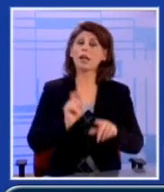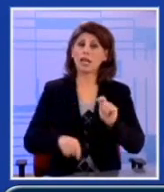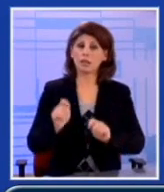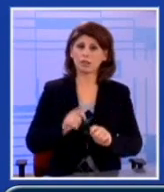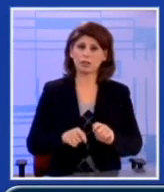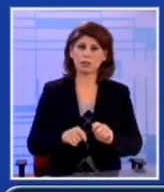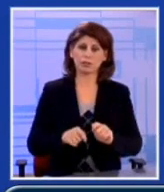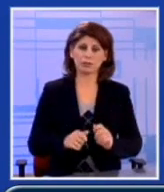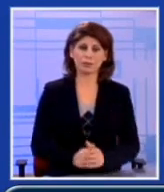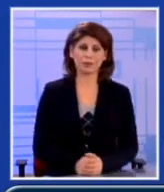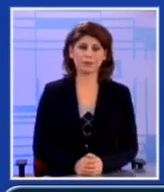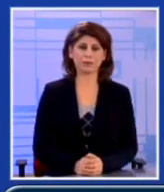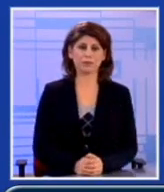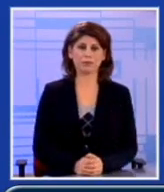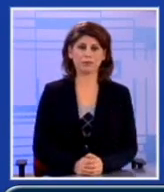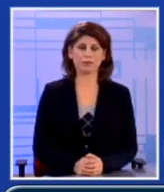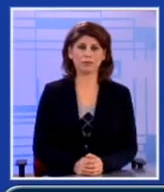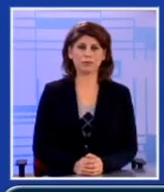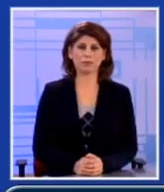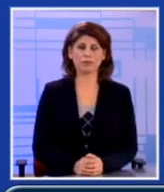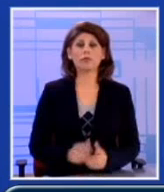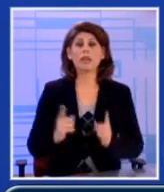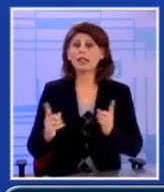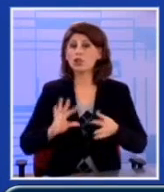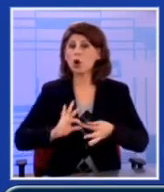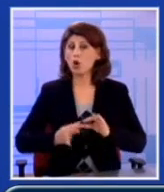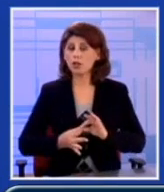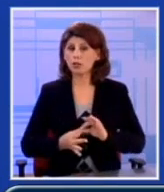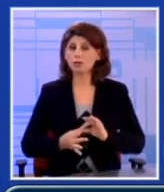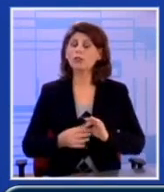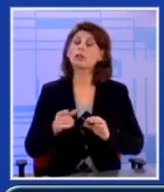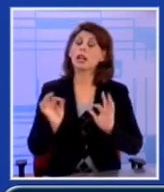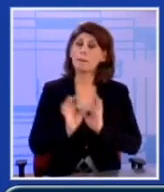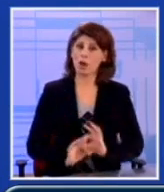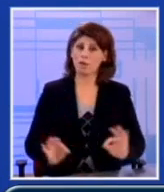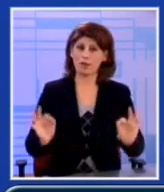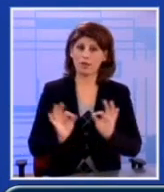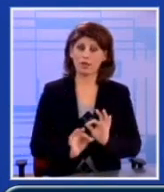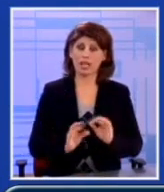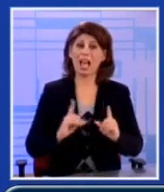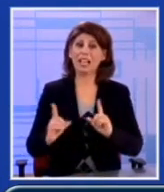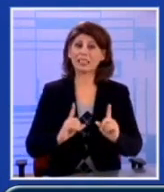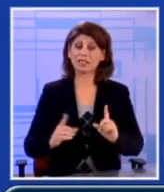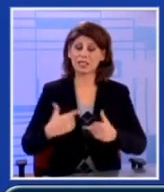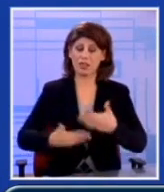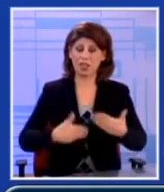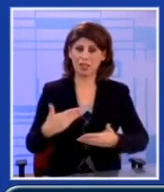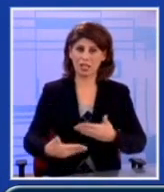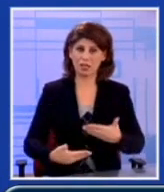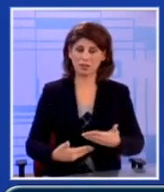συγκροτηθεί αντίστοιχο όργανο και να προβλεφθεί αντίστοιχη